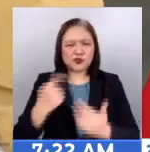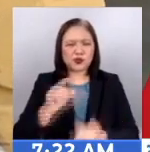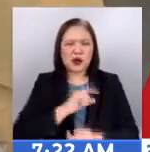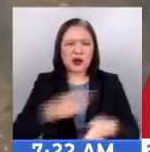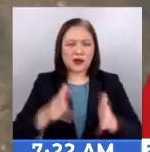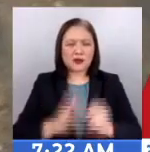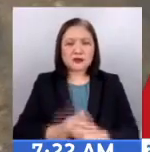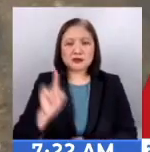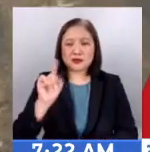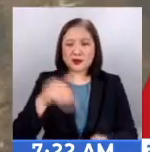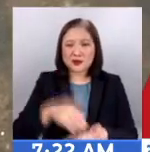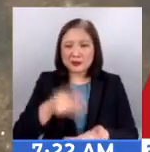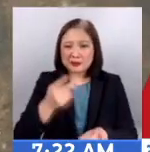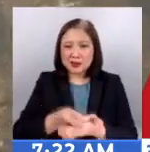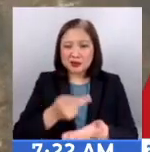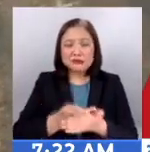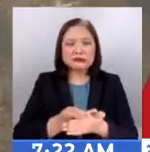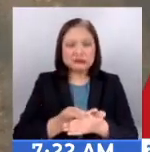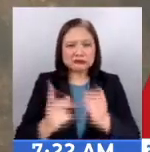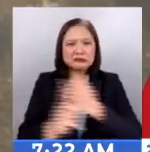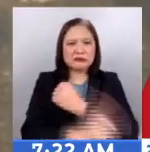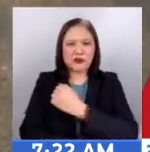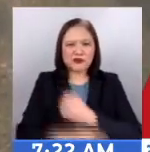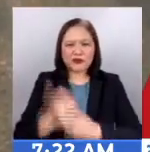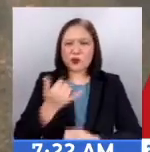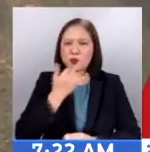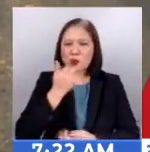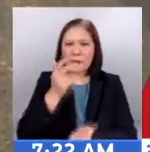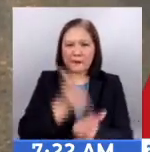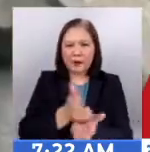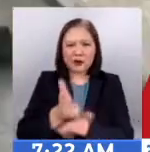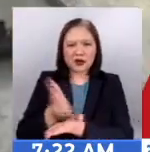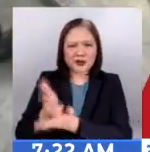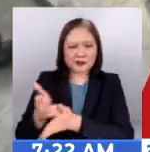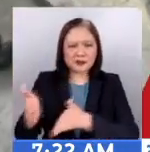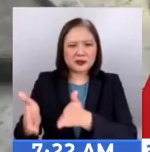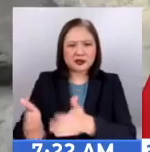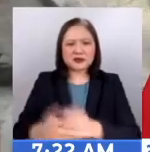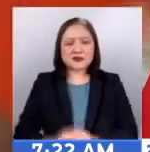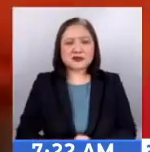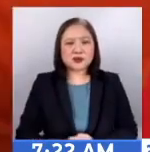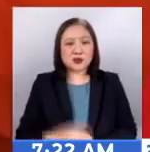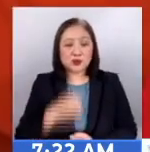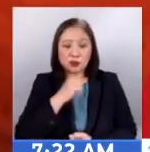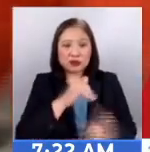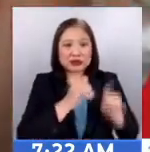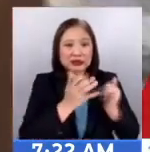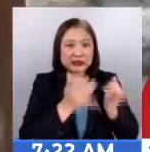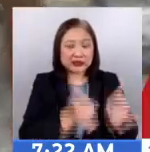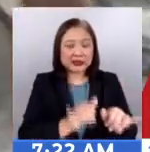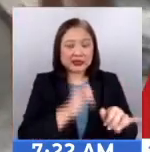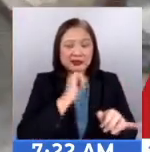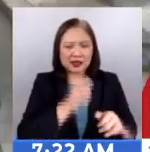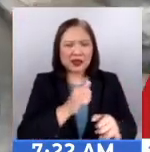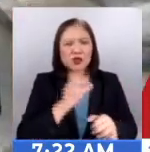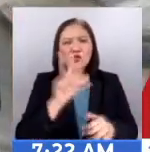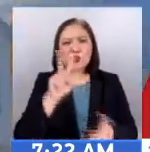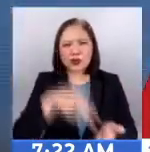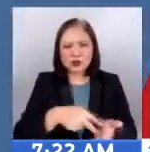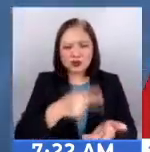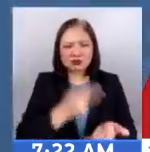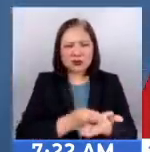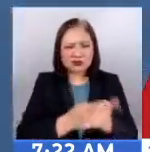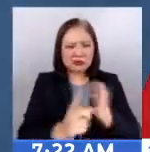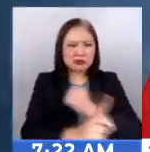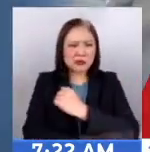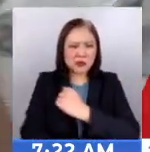pesos po ang multa sa illegal parking, habang yung ticket para sa unattended vehicles ay 2,000 pesos ang multa bukod sa bayad sa towing.